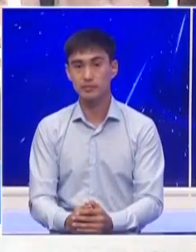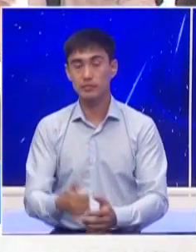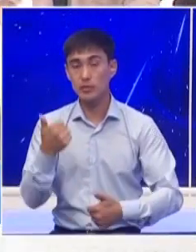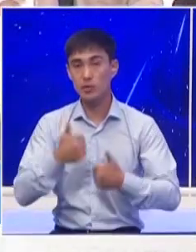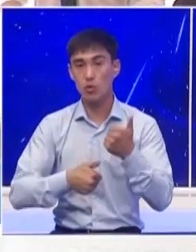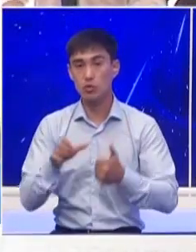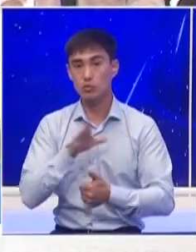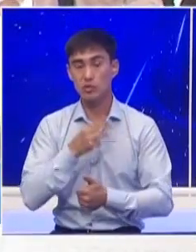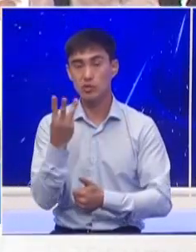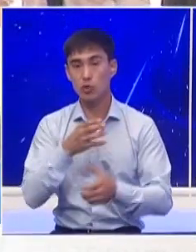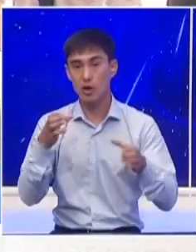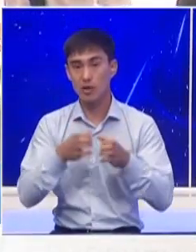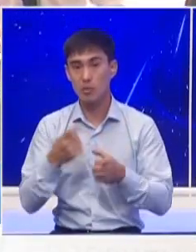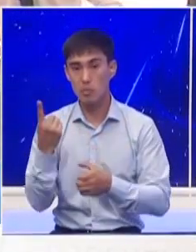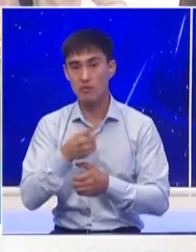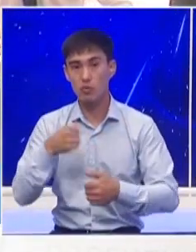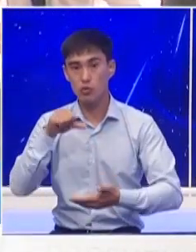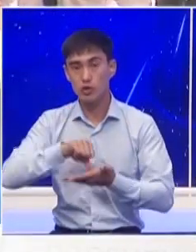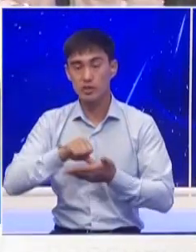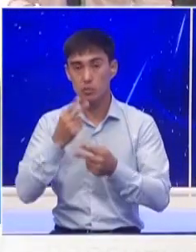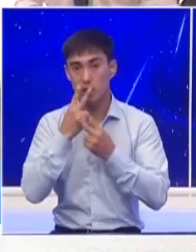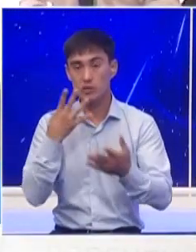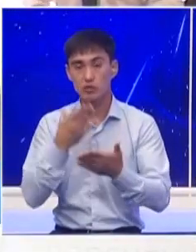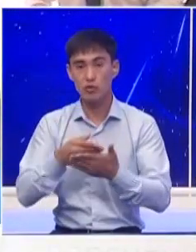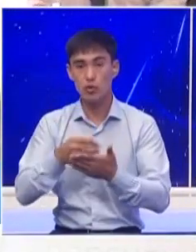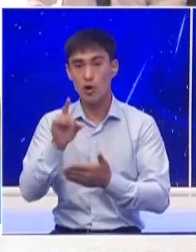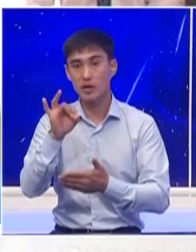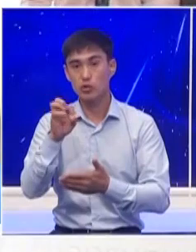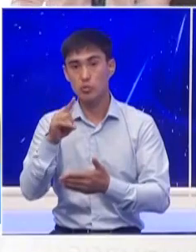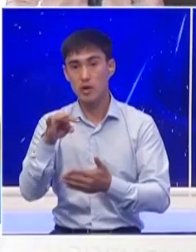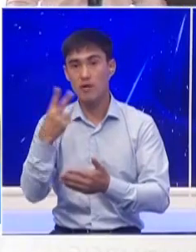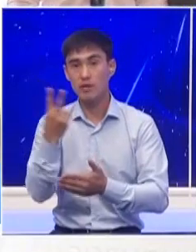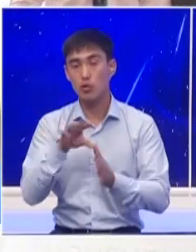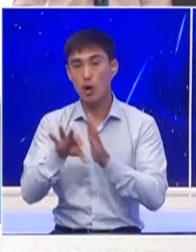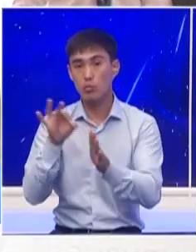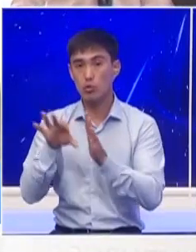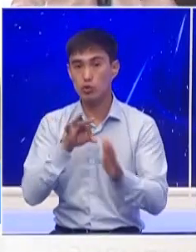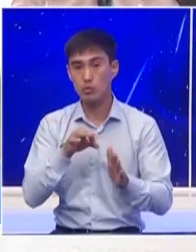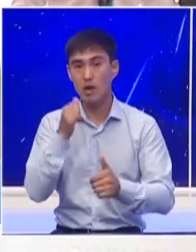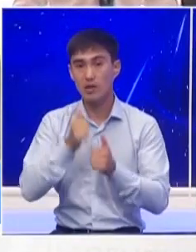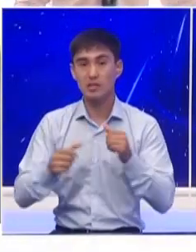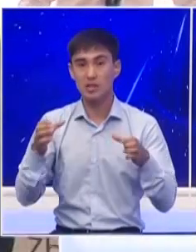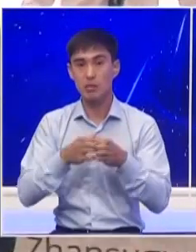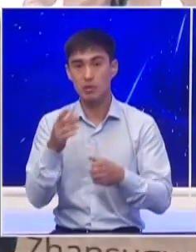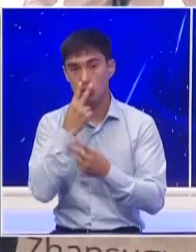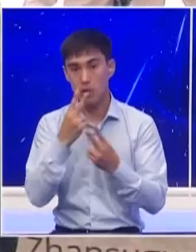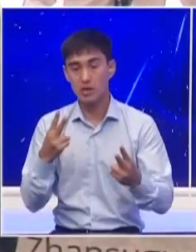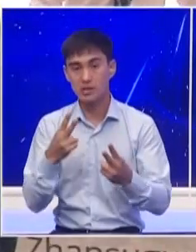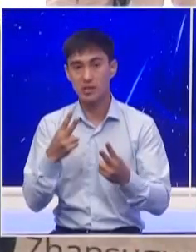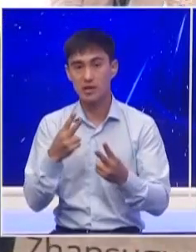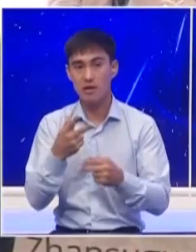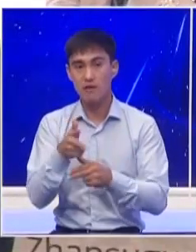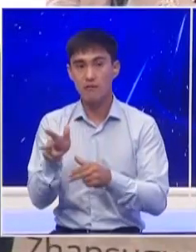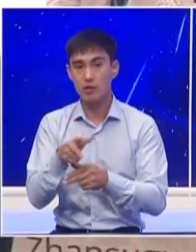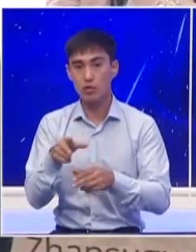Конкурс состоял из трех этапов. Первым участники представили свои резюме. Второй тур стал отборочным. В нем от каждой команды были показаны